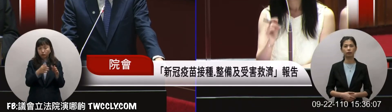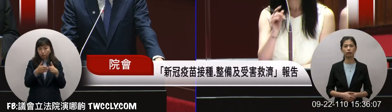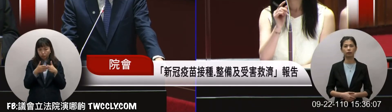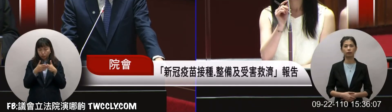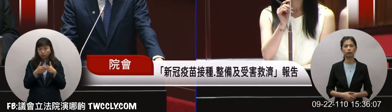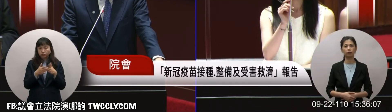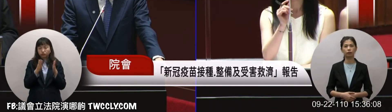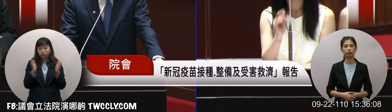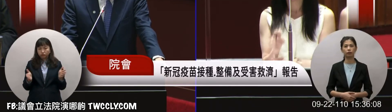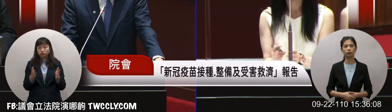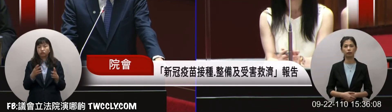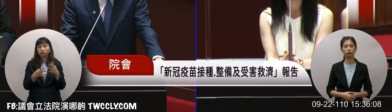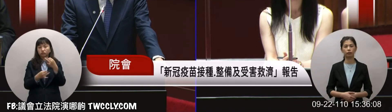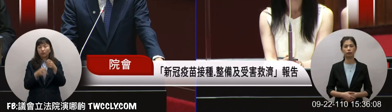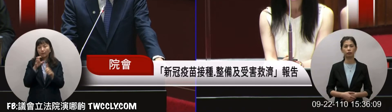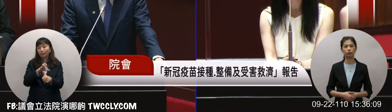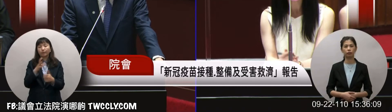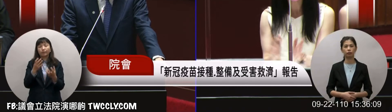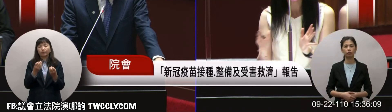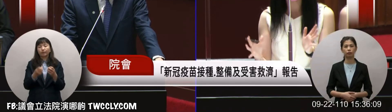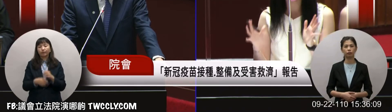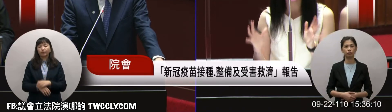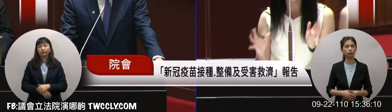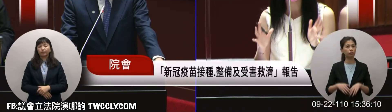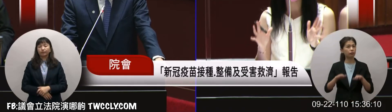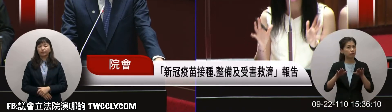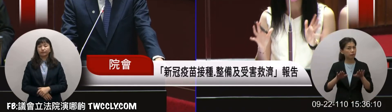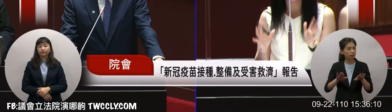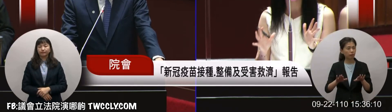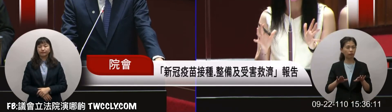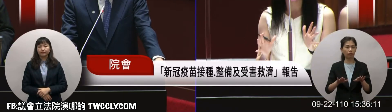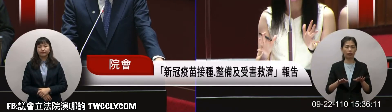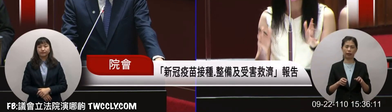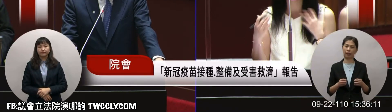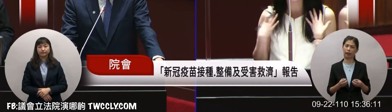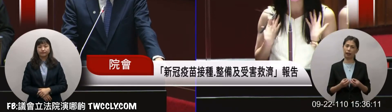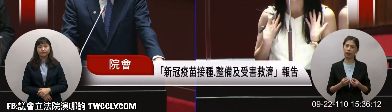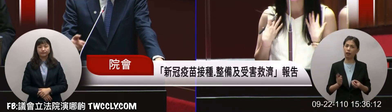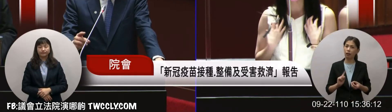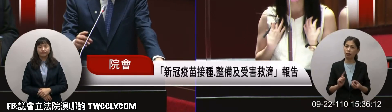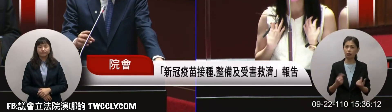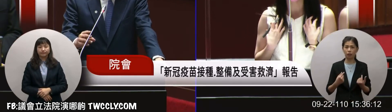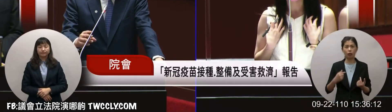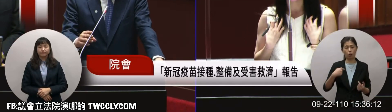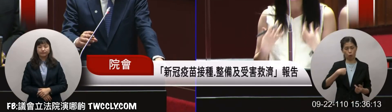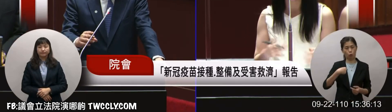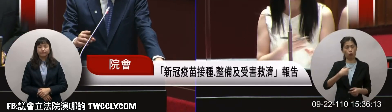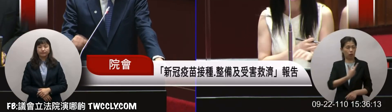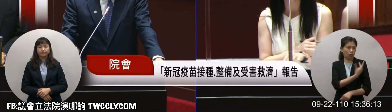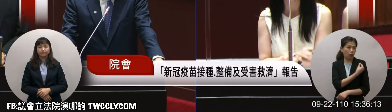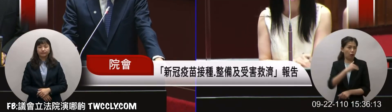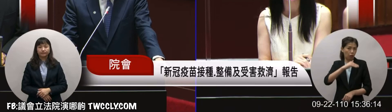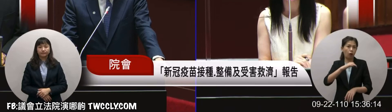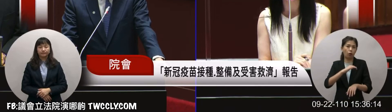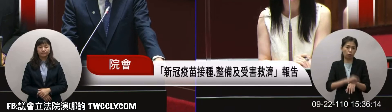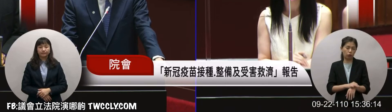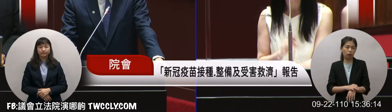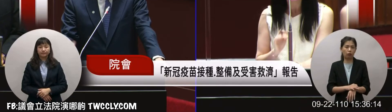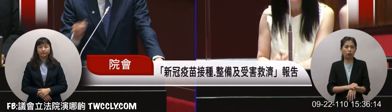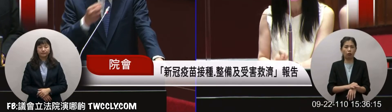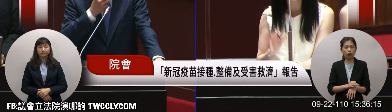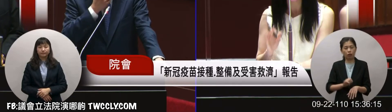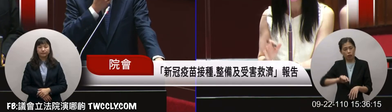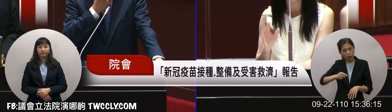个间隔，好，这个是我们所在 的。所以现在尴尬的地方就在于说，像我打高端，我可能很快就要打第二剂